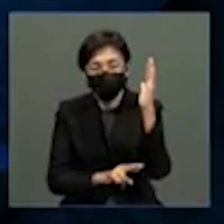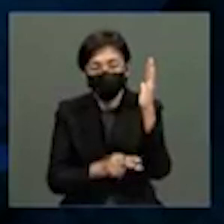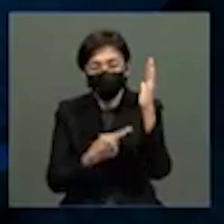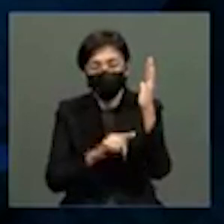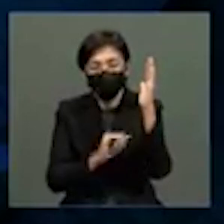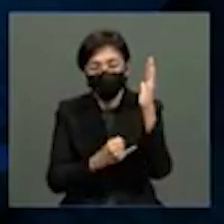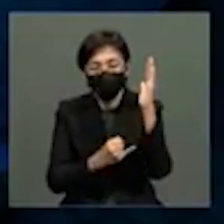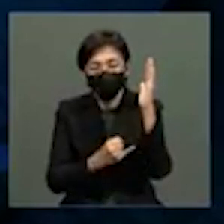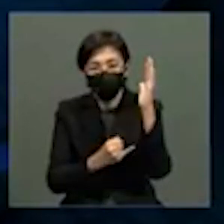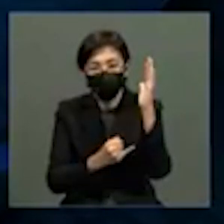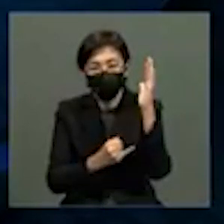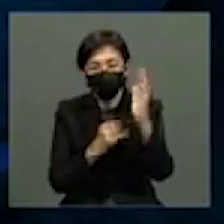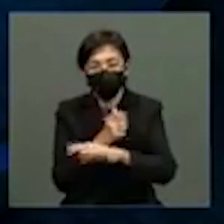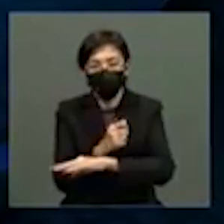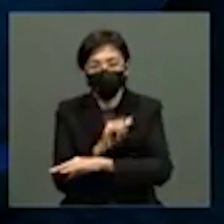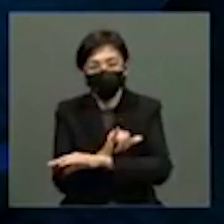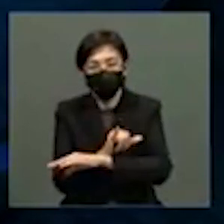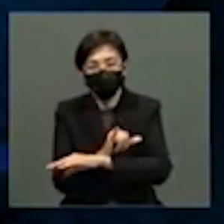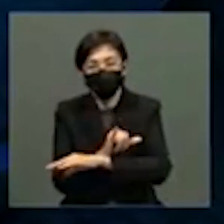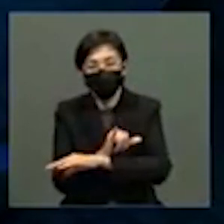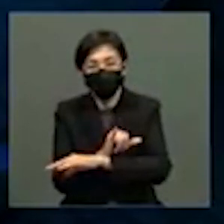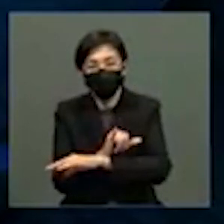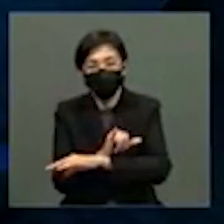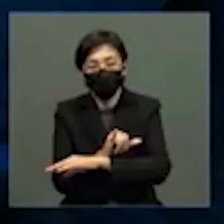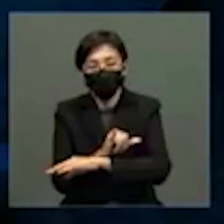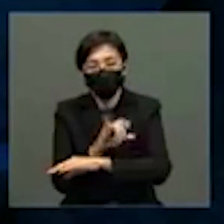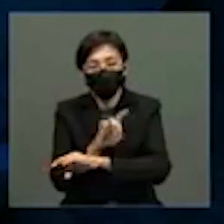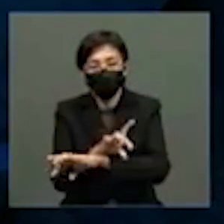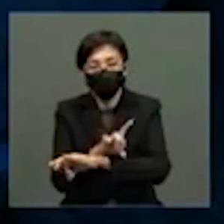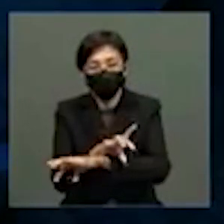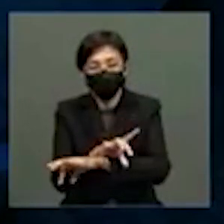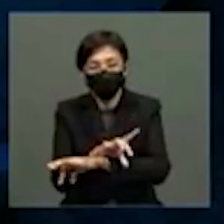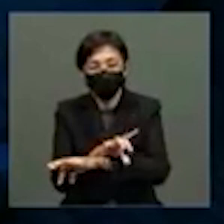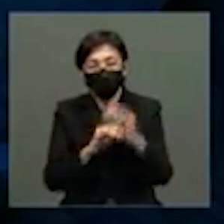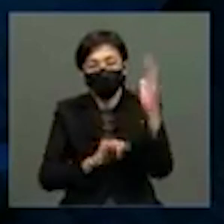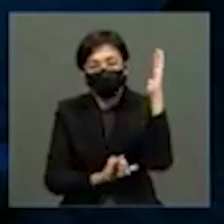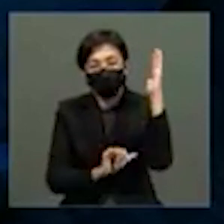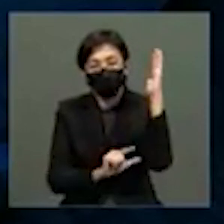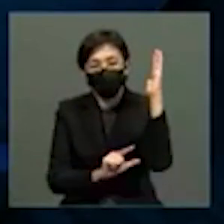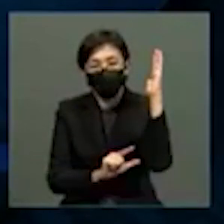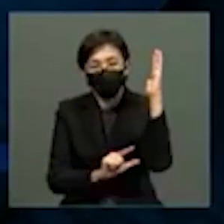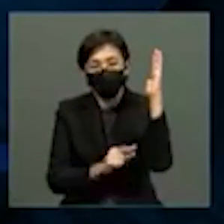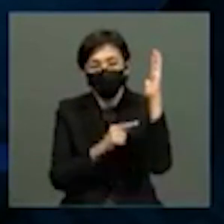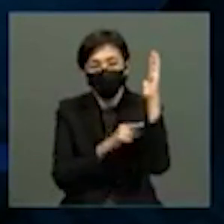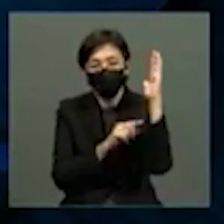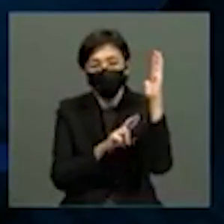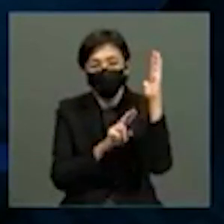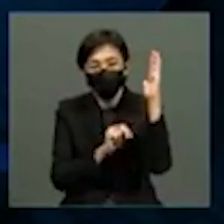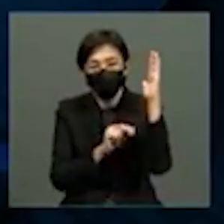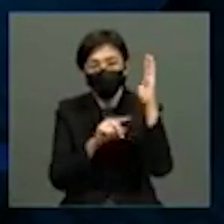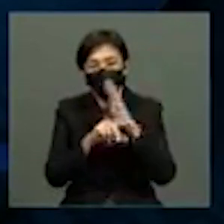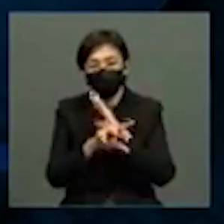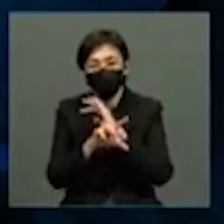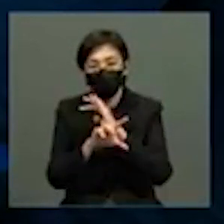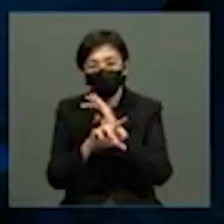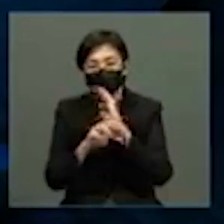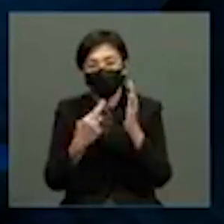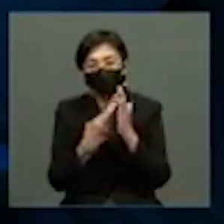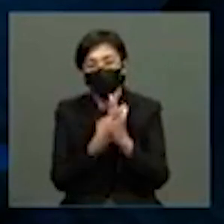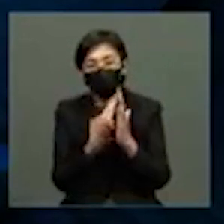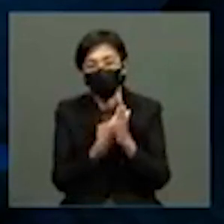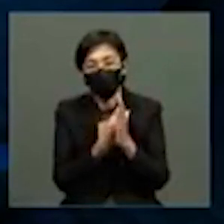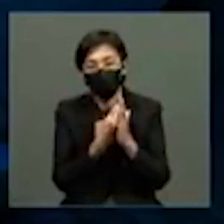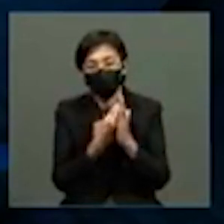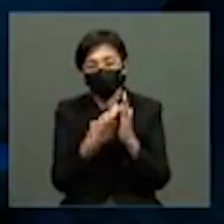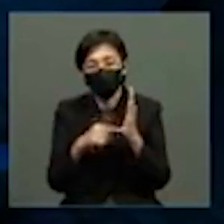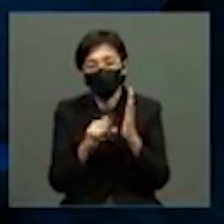คีรีขันธ์พระนครศรีอยุธยาเพชรบุรียะลาระนองระยองราชบุรี